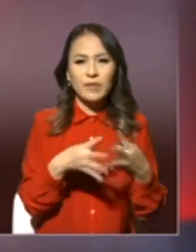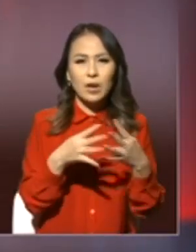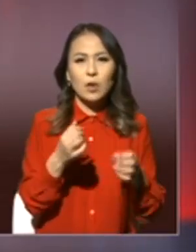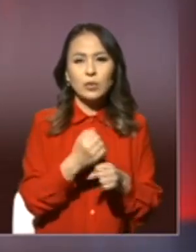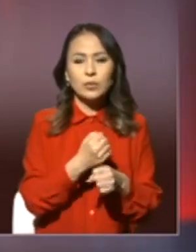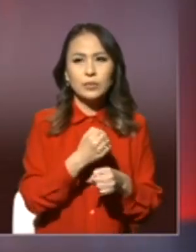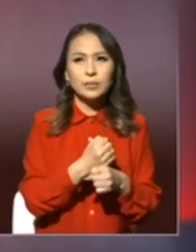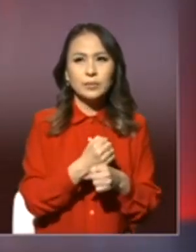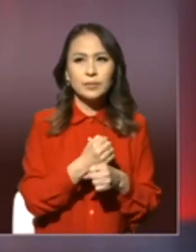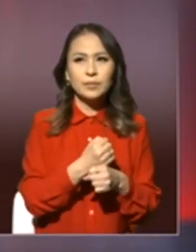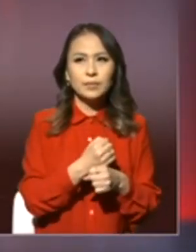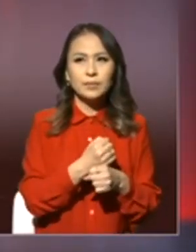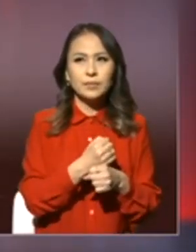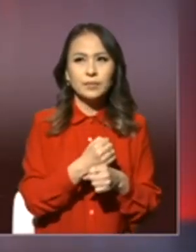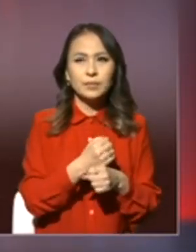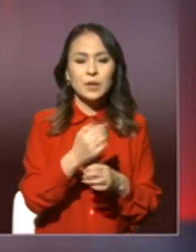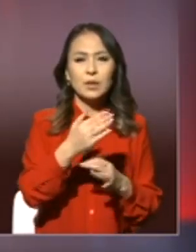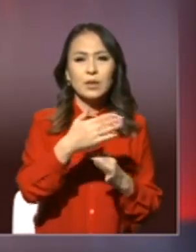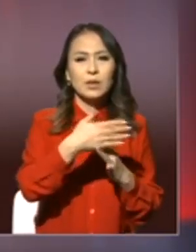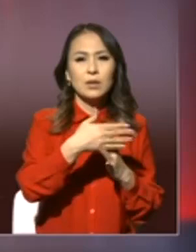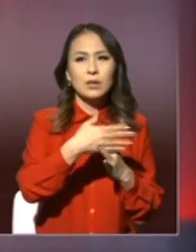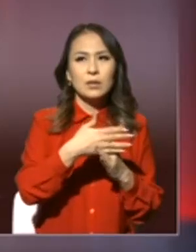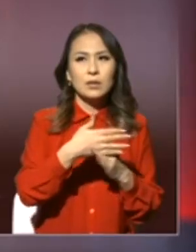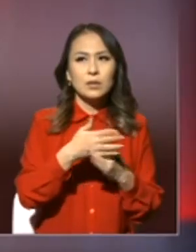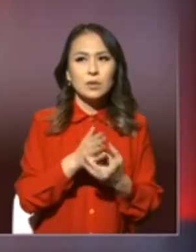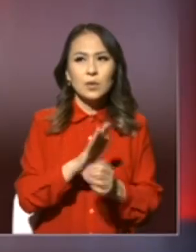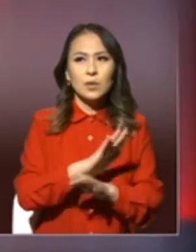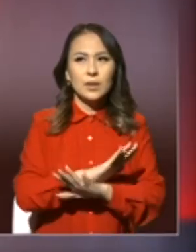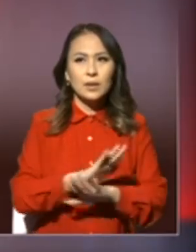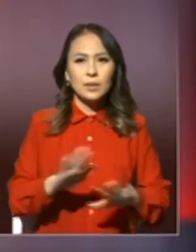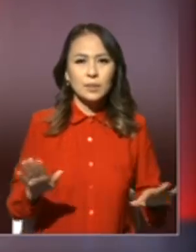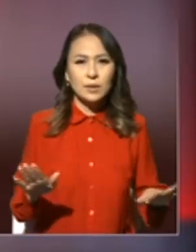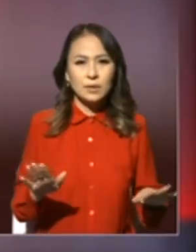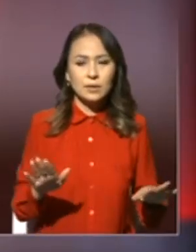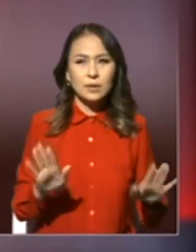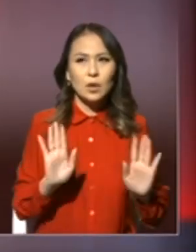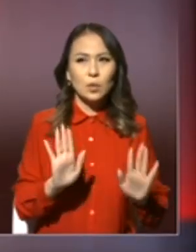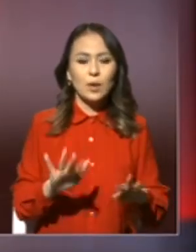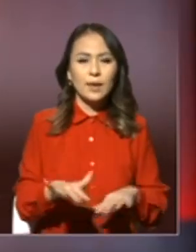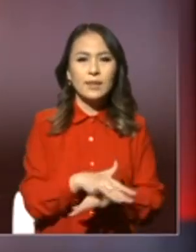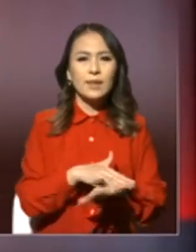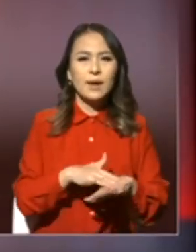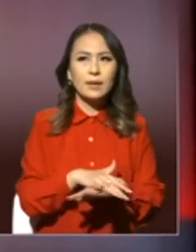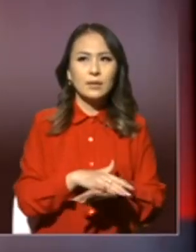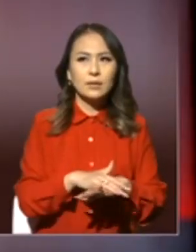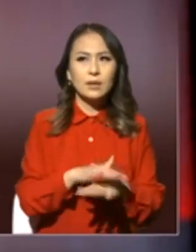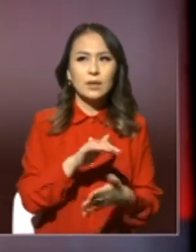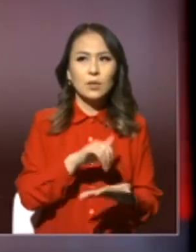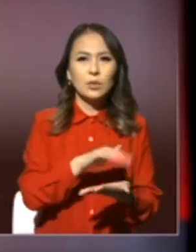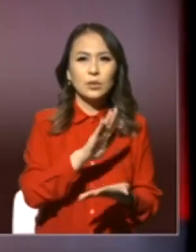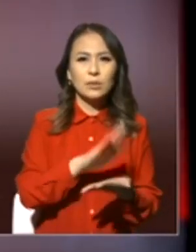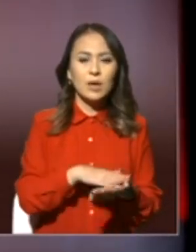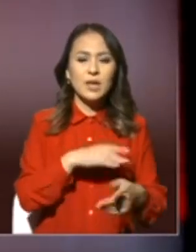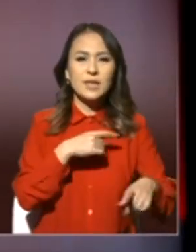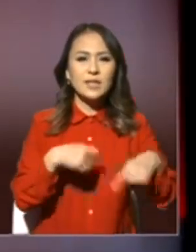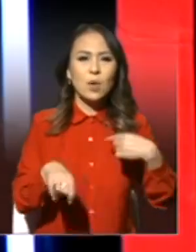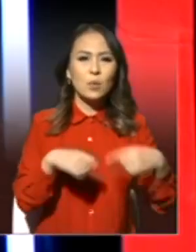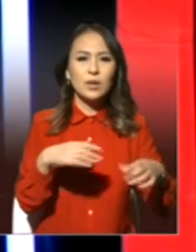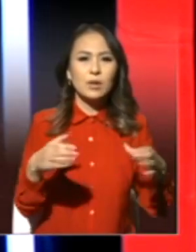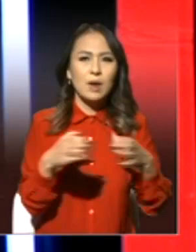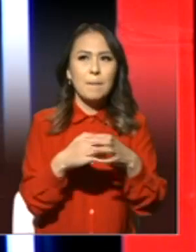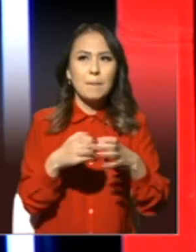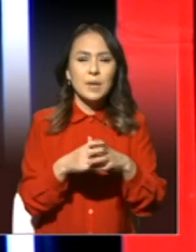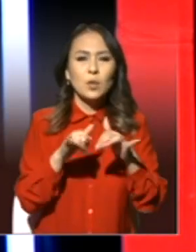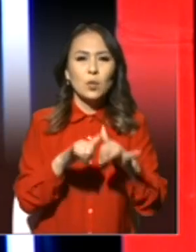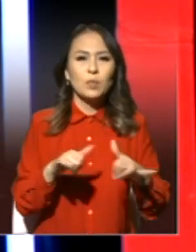сату инфрақұрылым, ол министрлік бойынша үлестіру емес, жаңа нарықтық көтерме сауда компаниялары